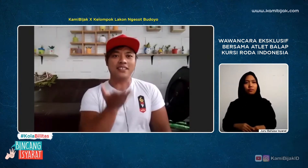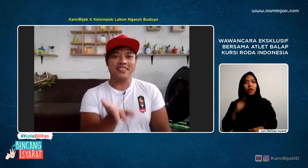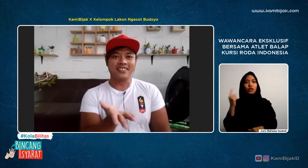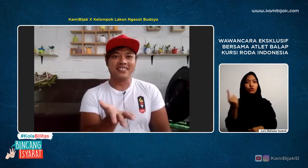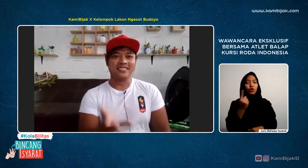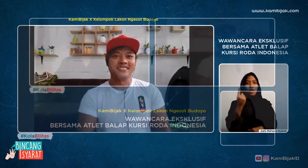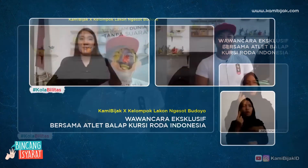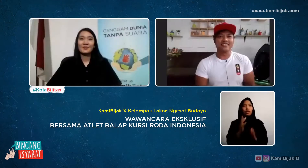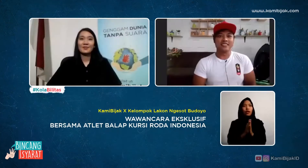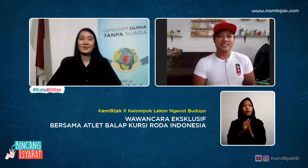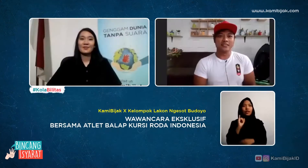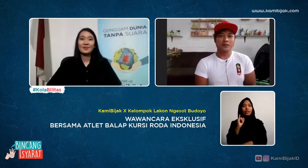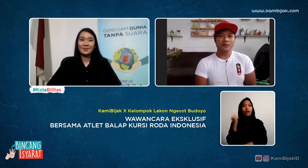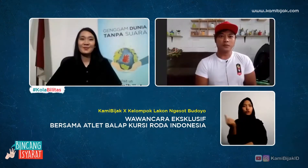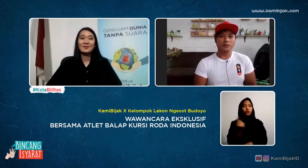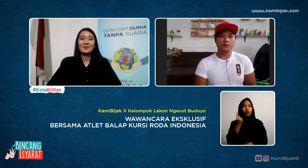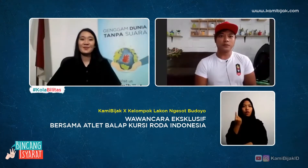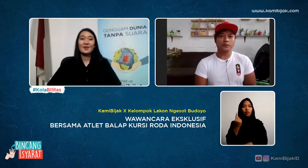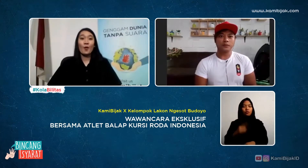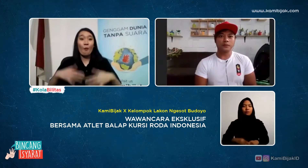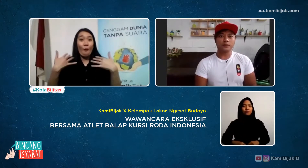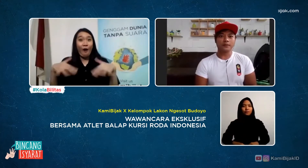Terima kasih.